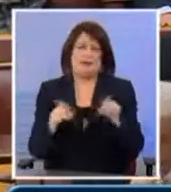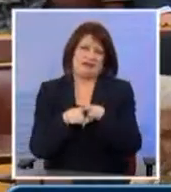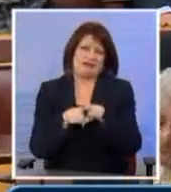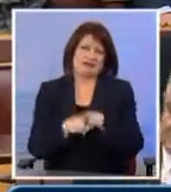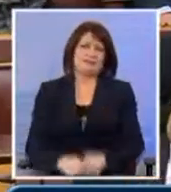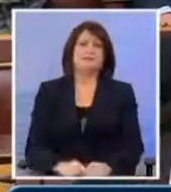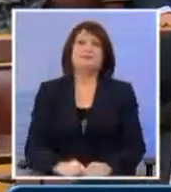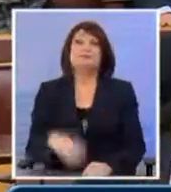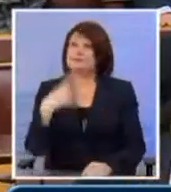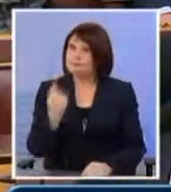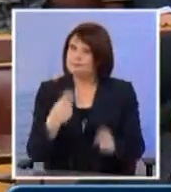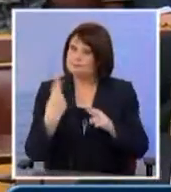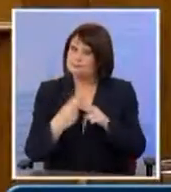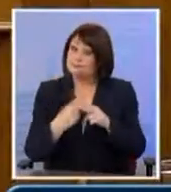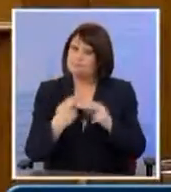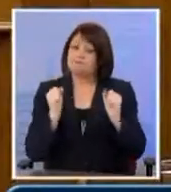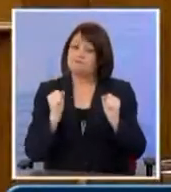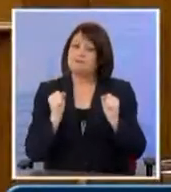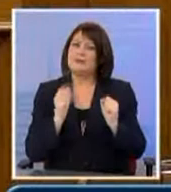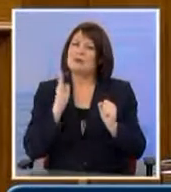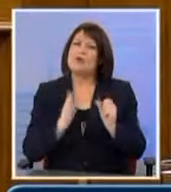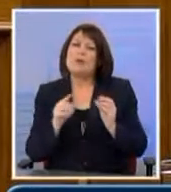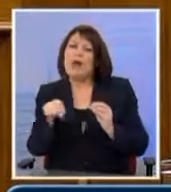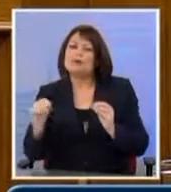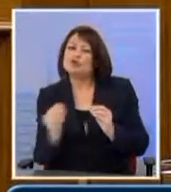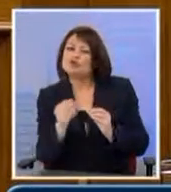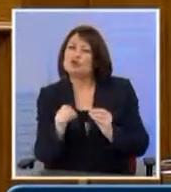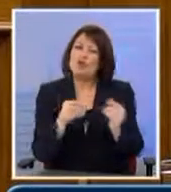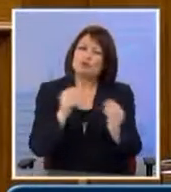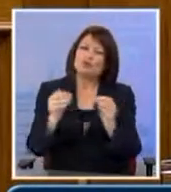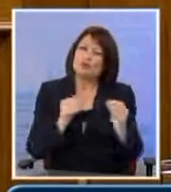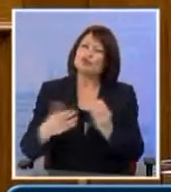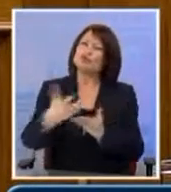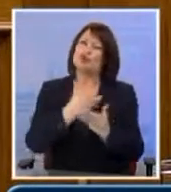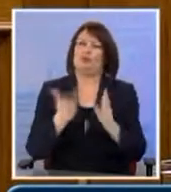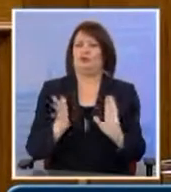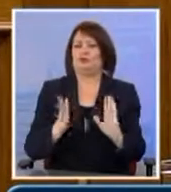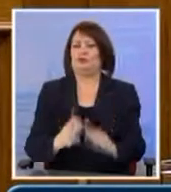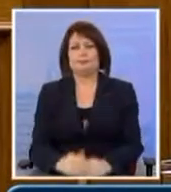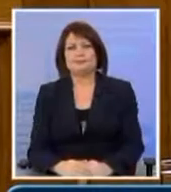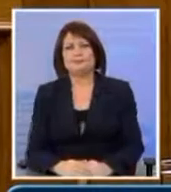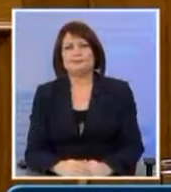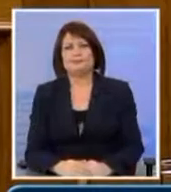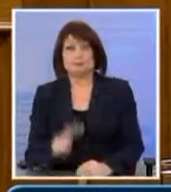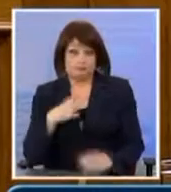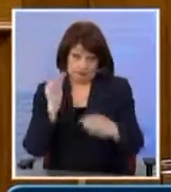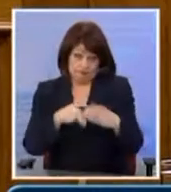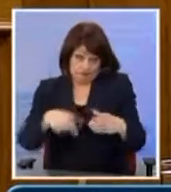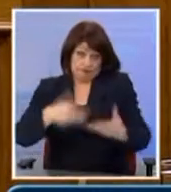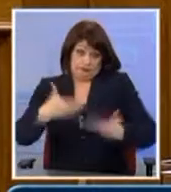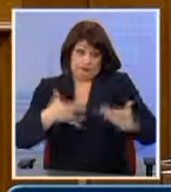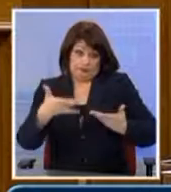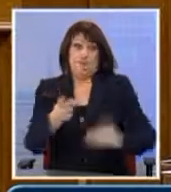υπάρχουν σημαντικά περιθώρια ασφαλείας στον προϋπολογισμό που θέλουμε να ψηφίσουμε απόψε. Επιπλέον,